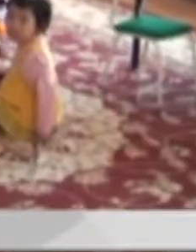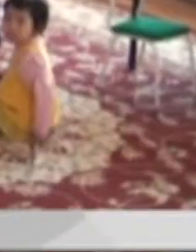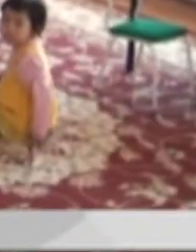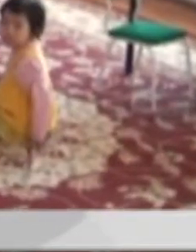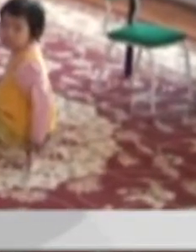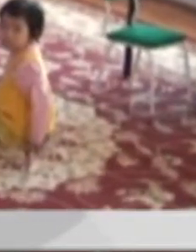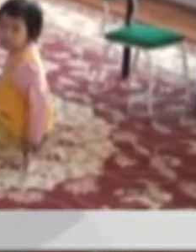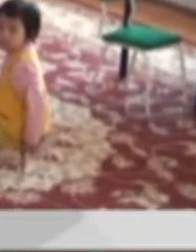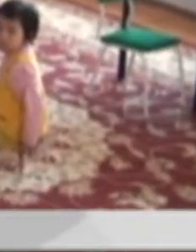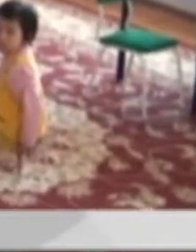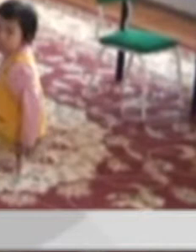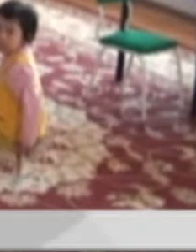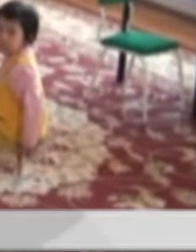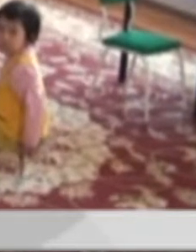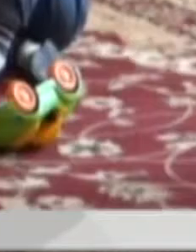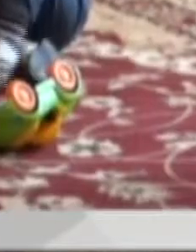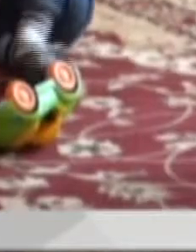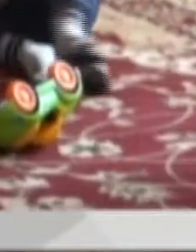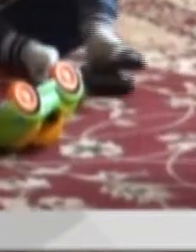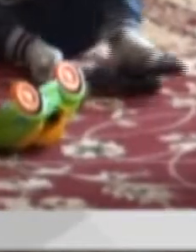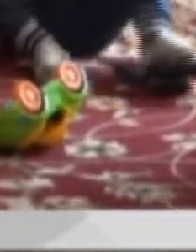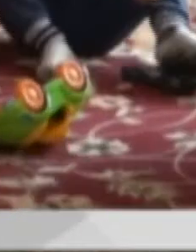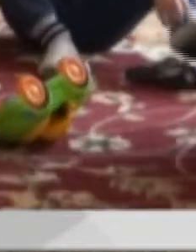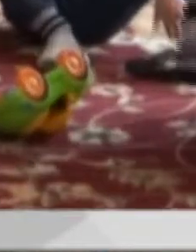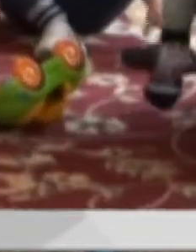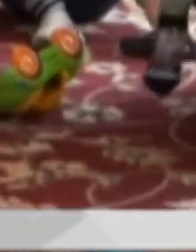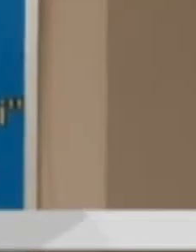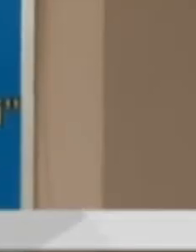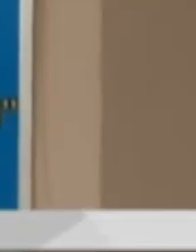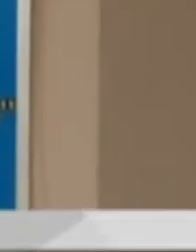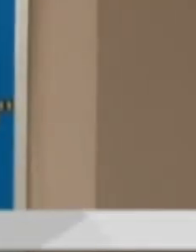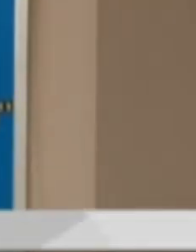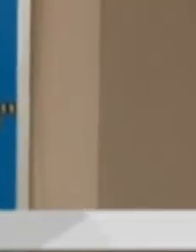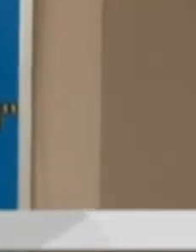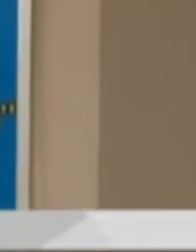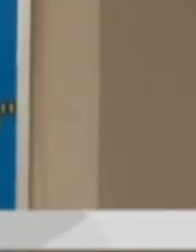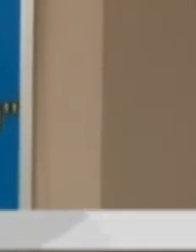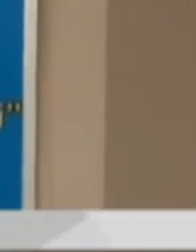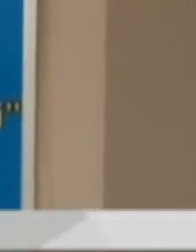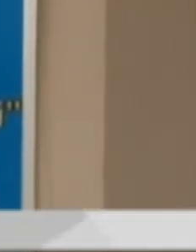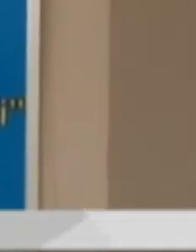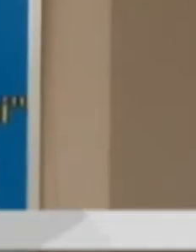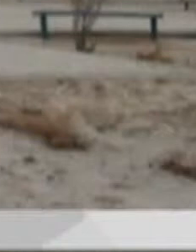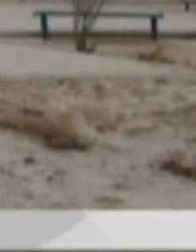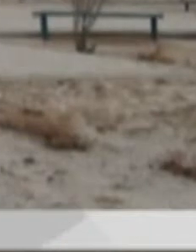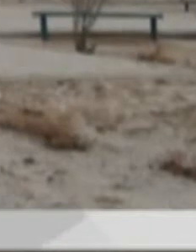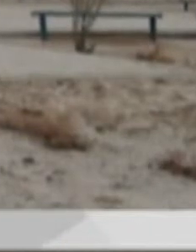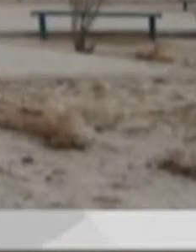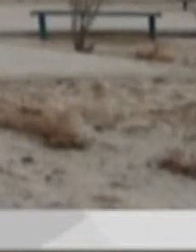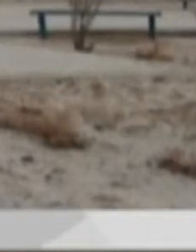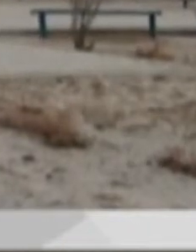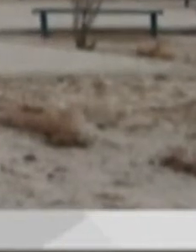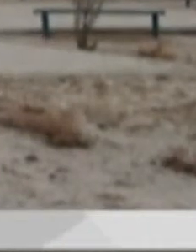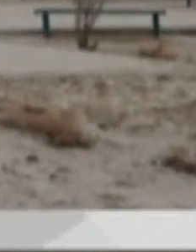жағдайға жергілікті билік мәселені ушықтырмай шешуге дайын екендерін жеткізді. Әсел Тұмашқызы, Сағындық Нарқов, Беркінбай